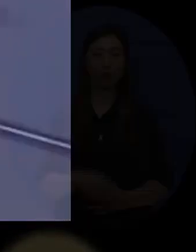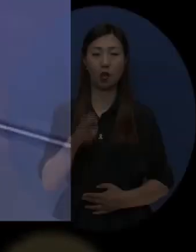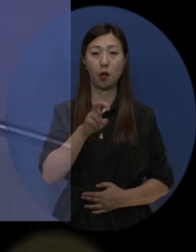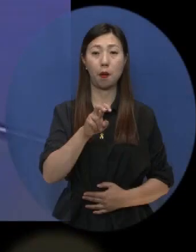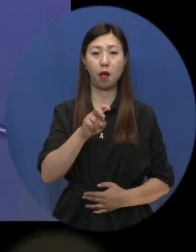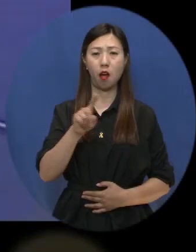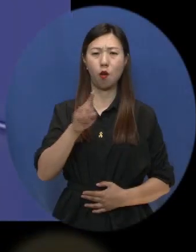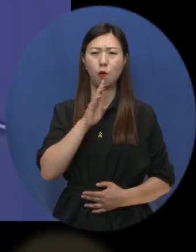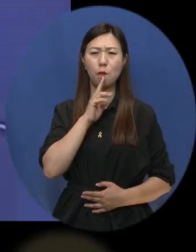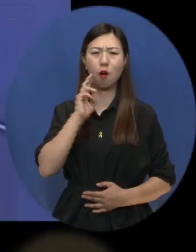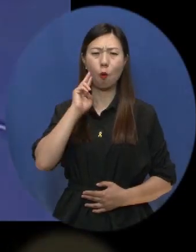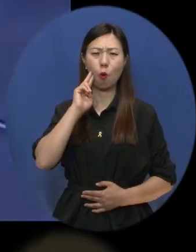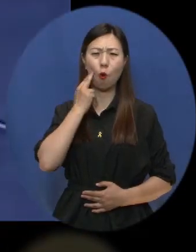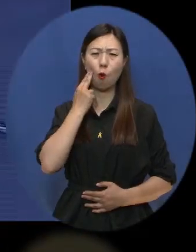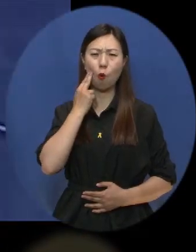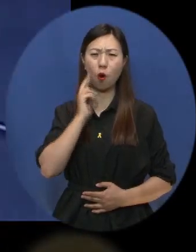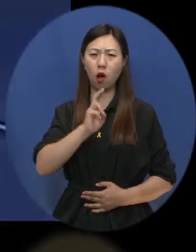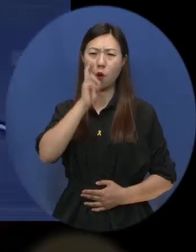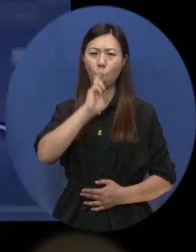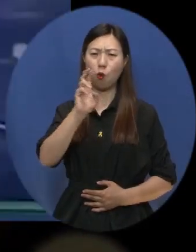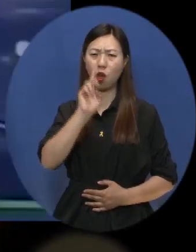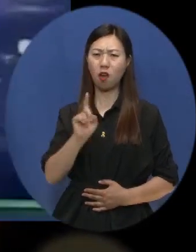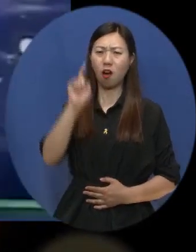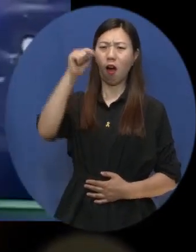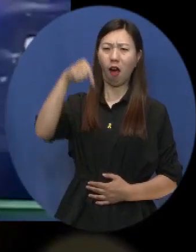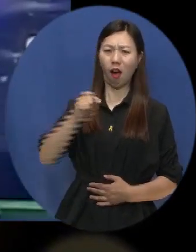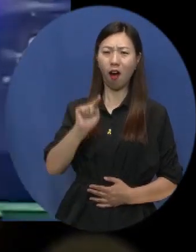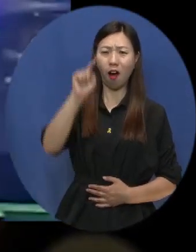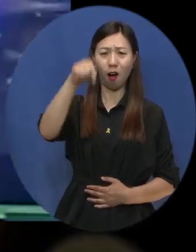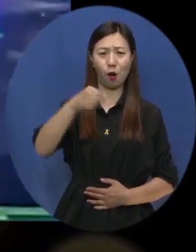3옥타브를 자유자재로 넘나드는 기적의 로커에서